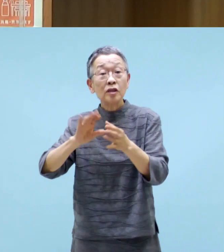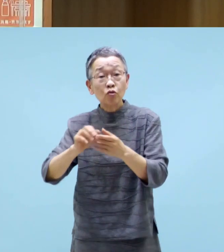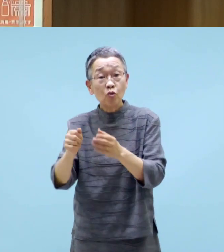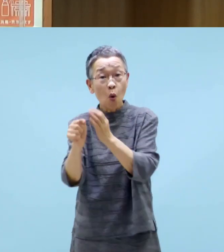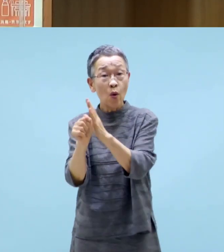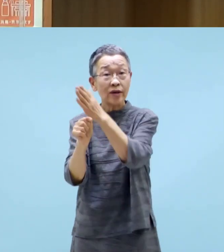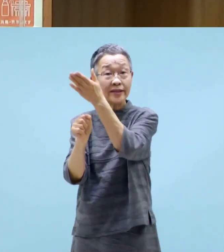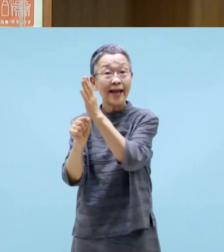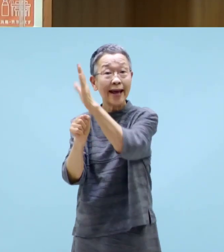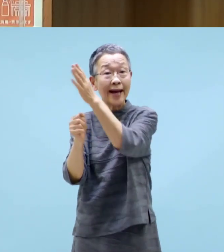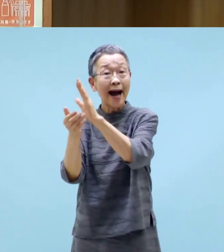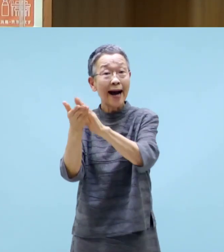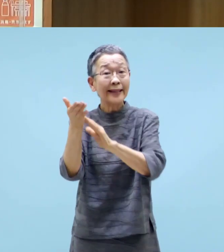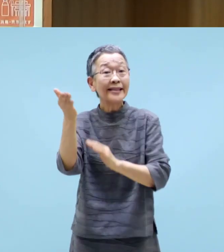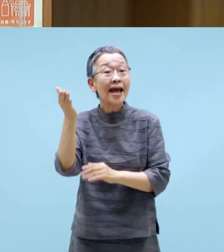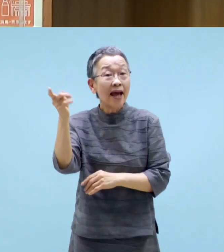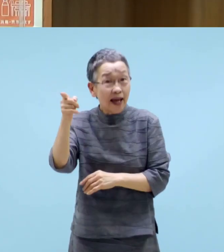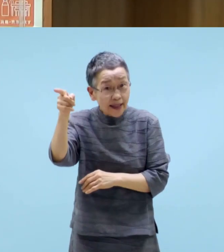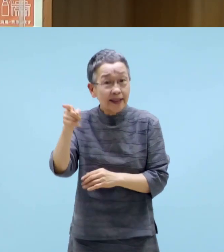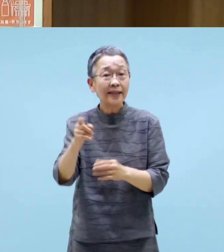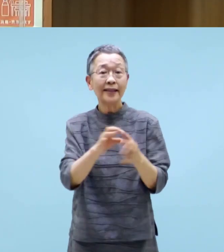なんですけども、